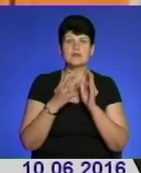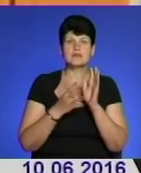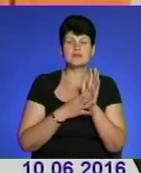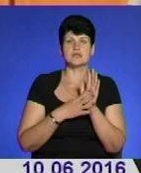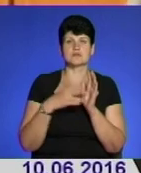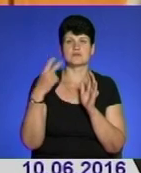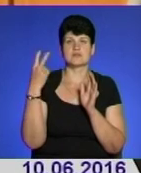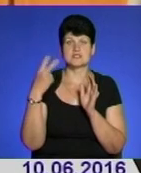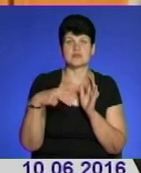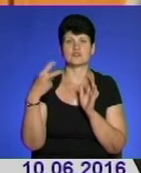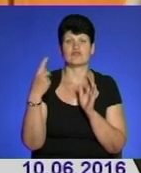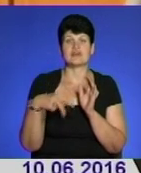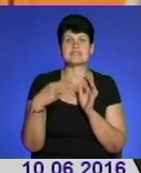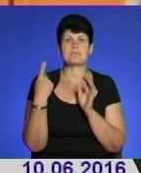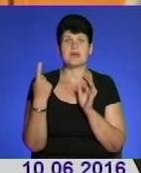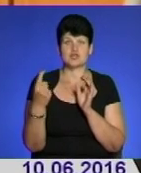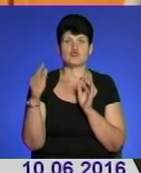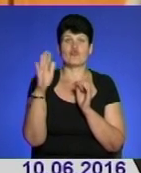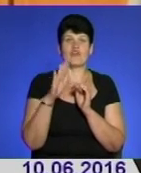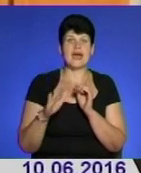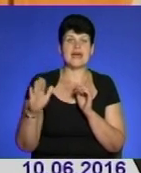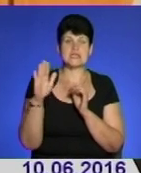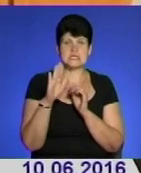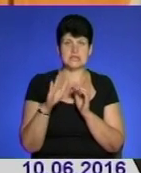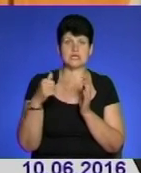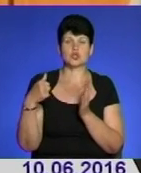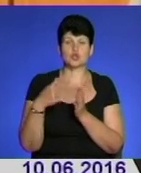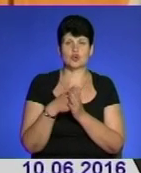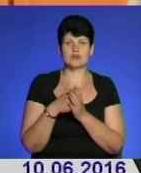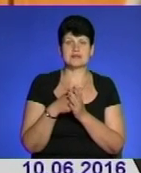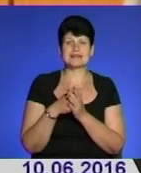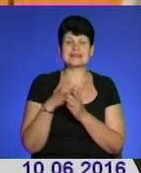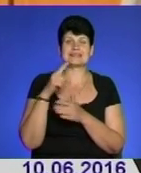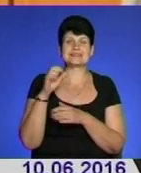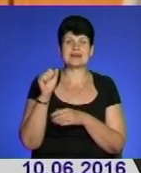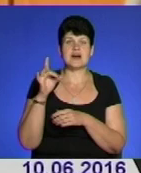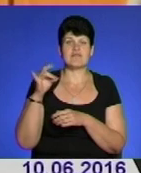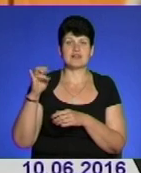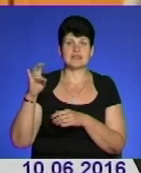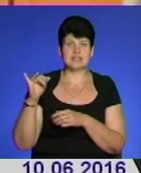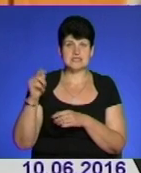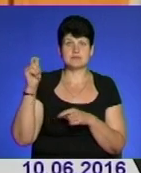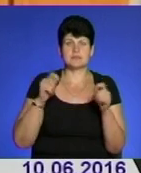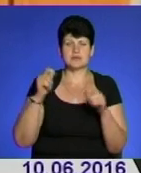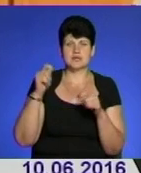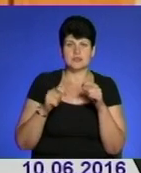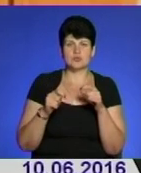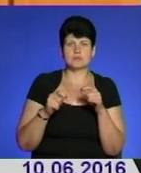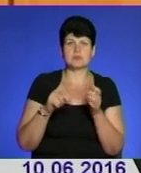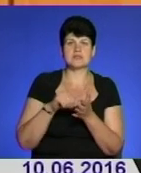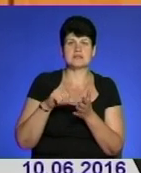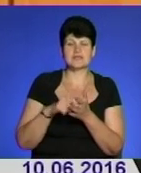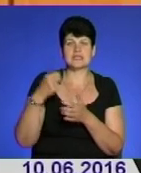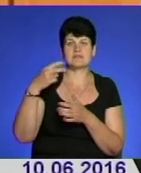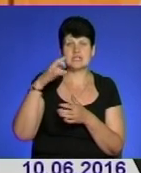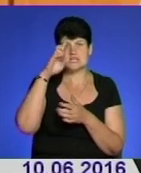19, 20, 21 вересня до Зарваниці з'їдуться представники 20 держав